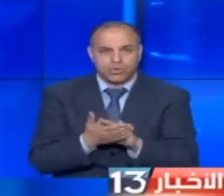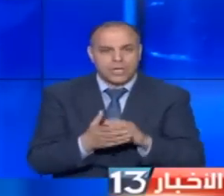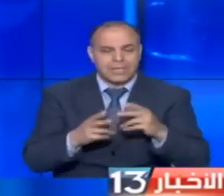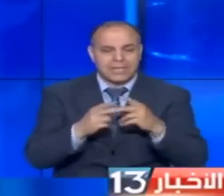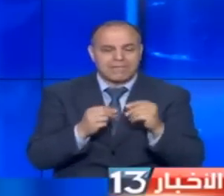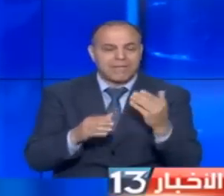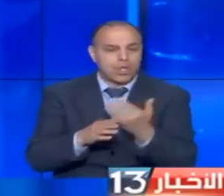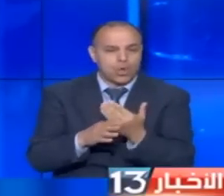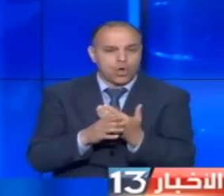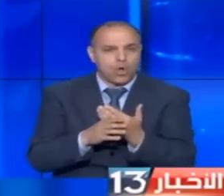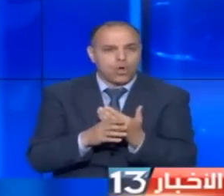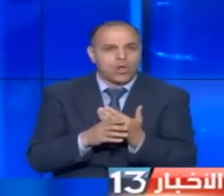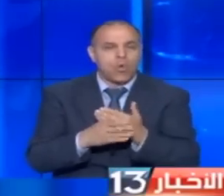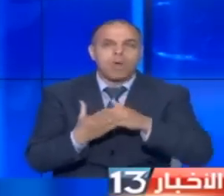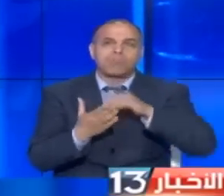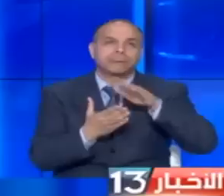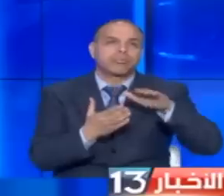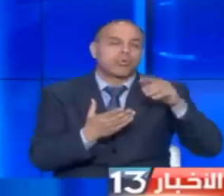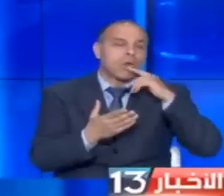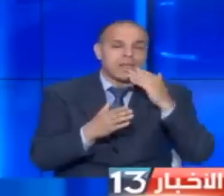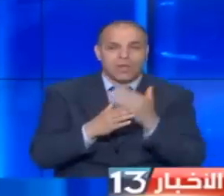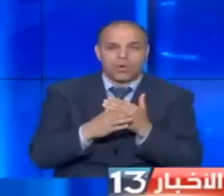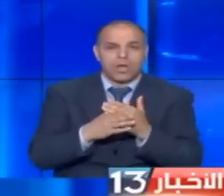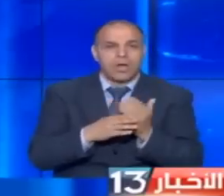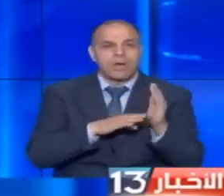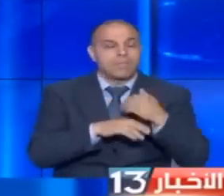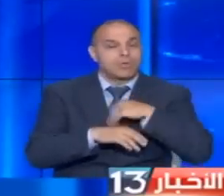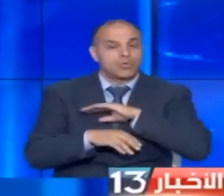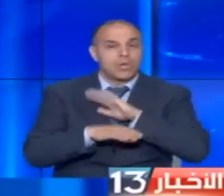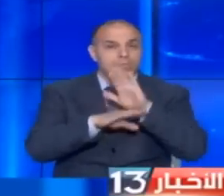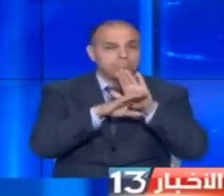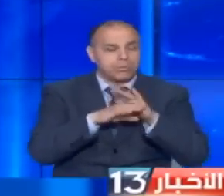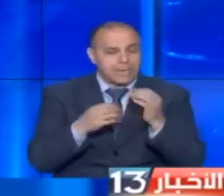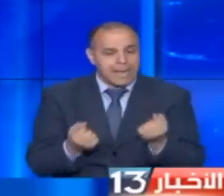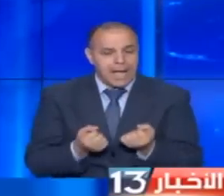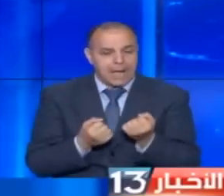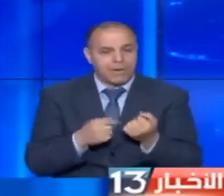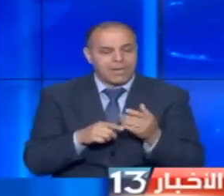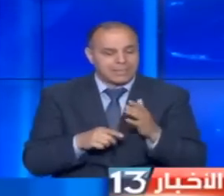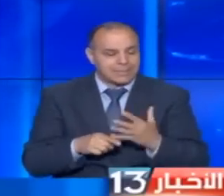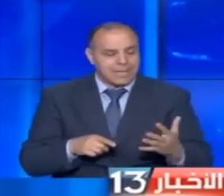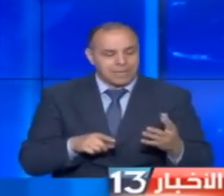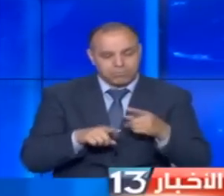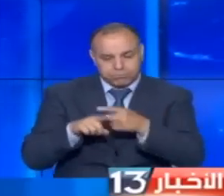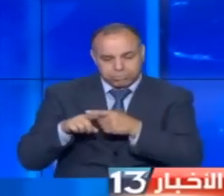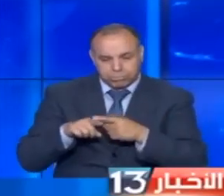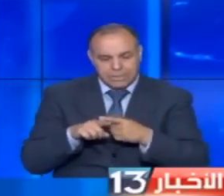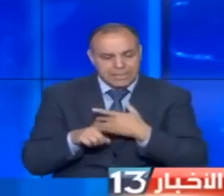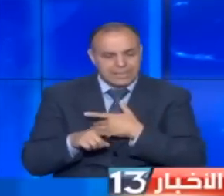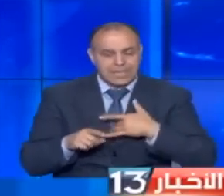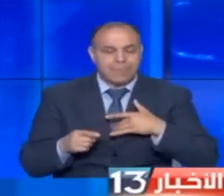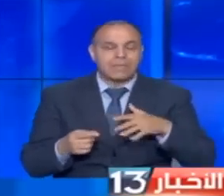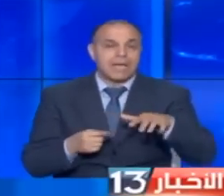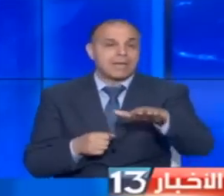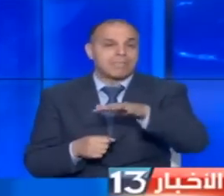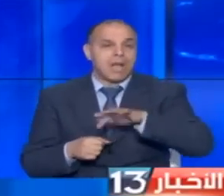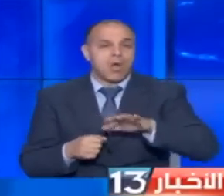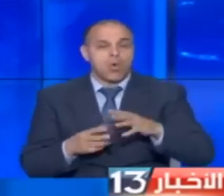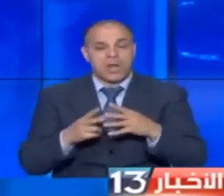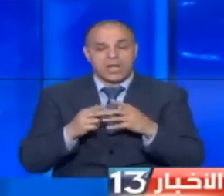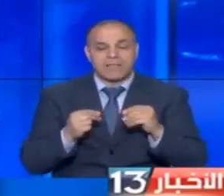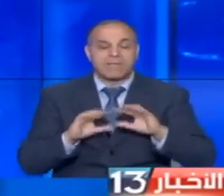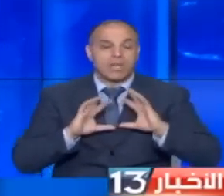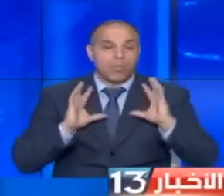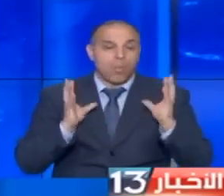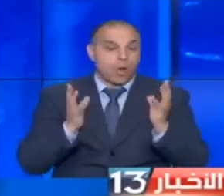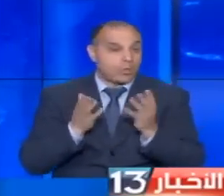المدرسه وتسويق جدرانها يحرص القائمون على الحمله على تشريفك الاطفال في اعمال سلامه البيئه ونظافه المحيط